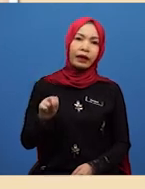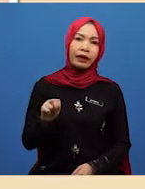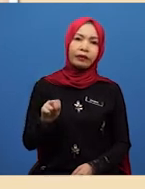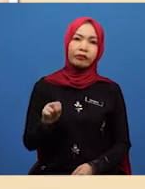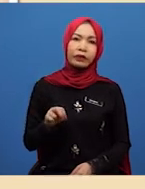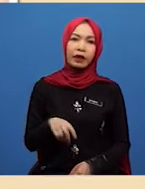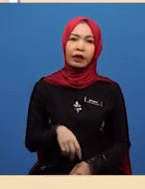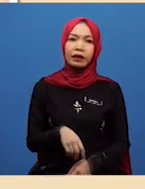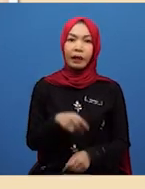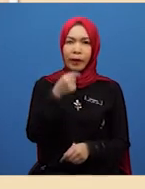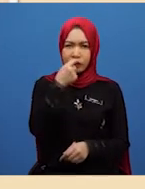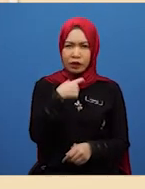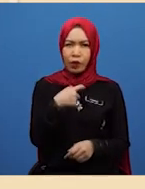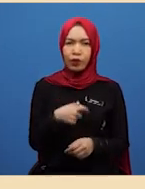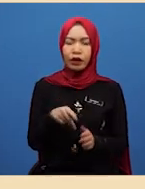di Sarawak?